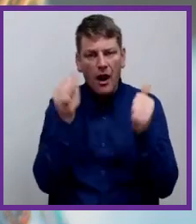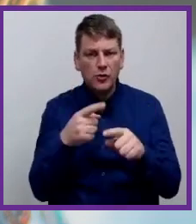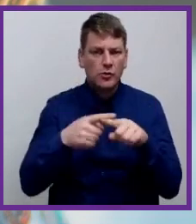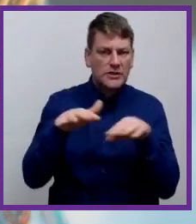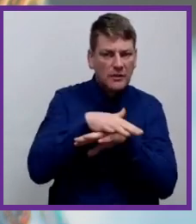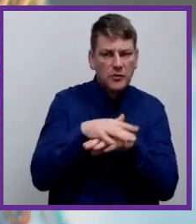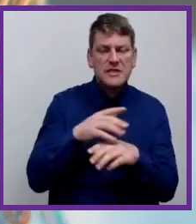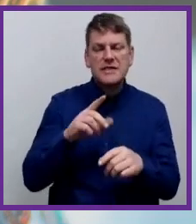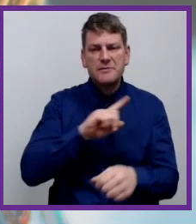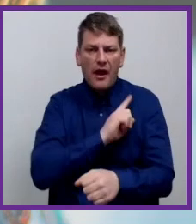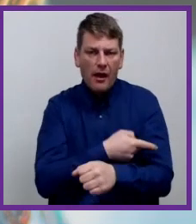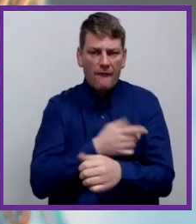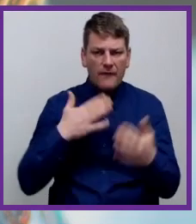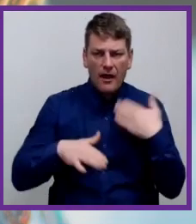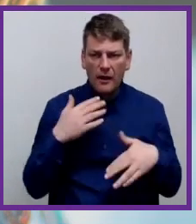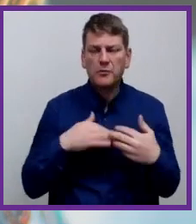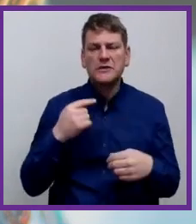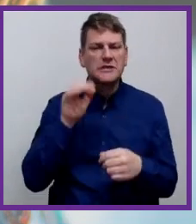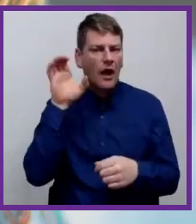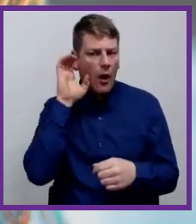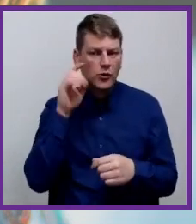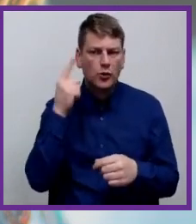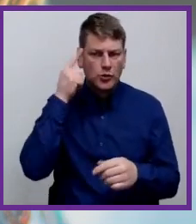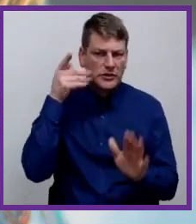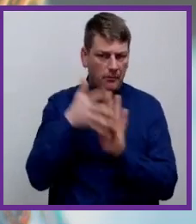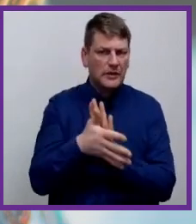un vēlmi saklausīt un saprast vienam otru.